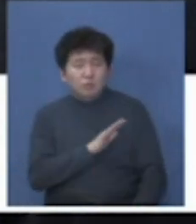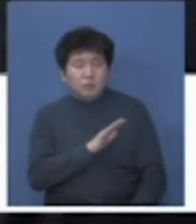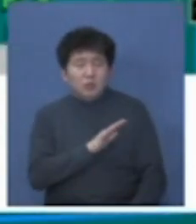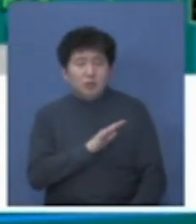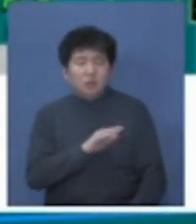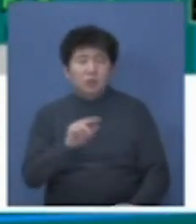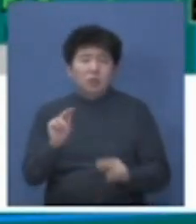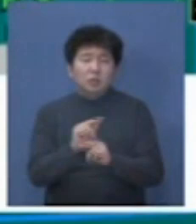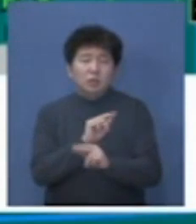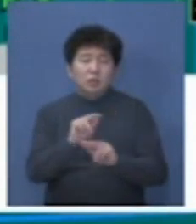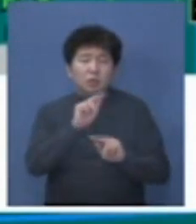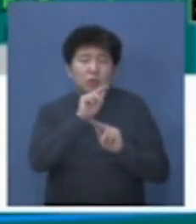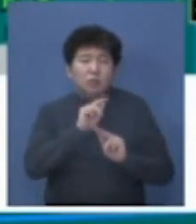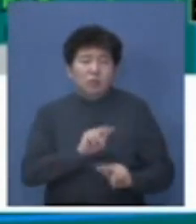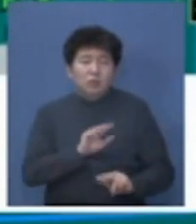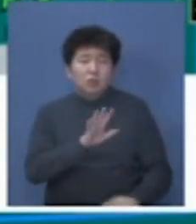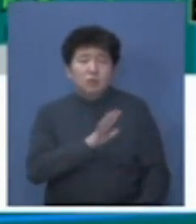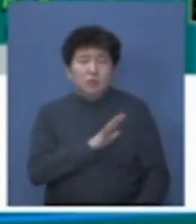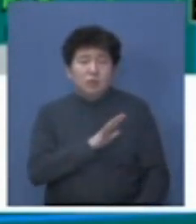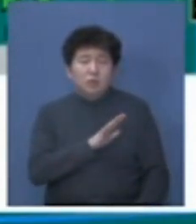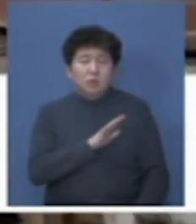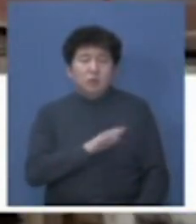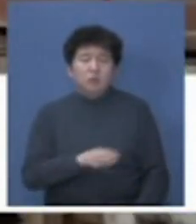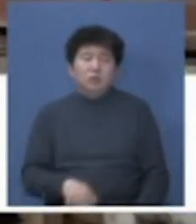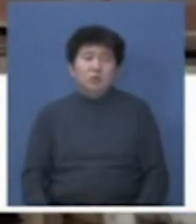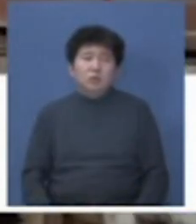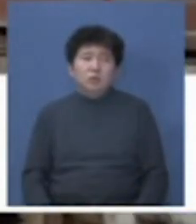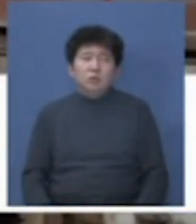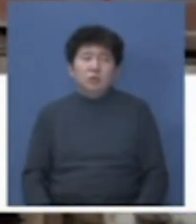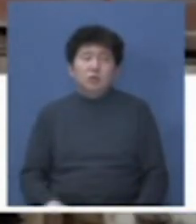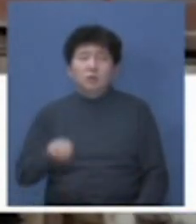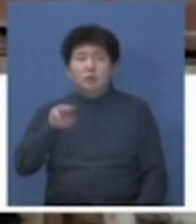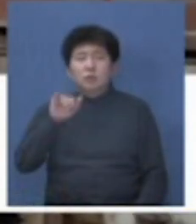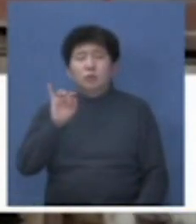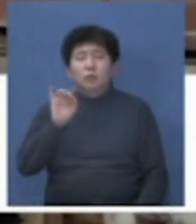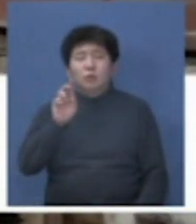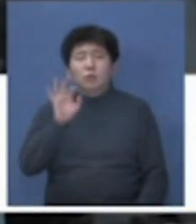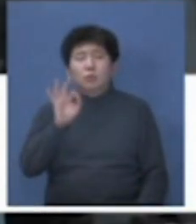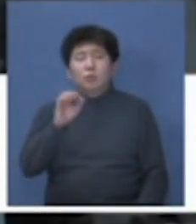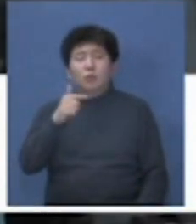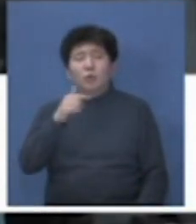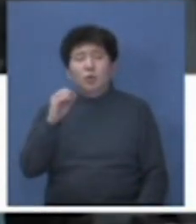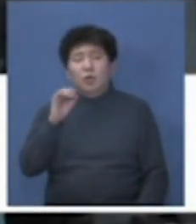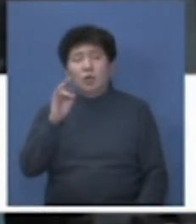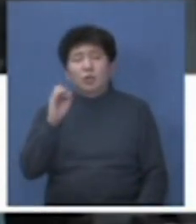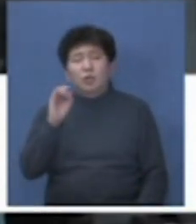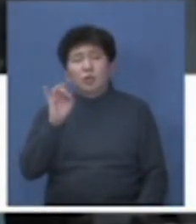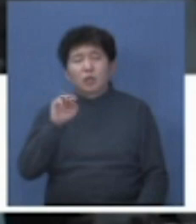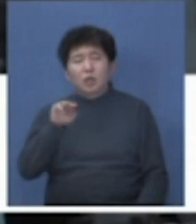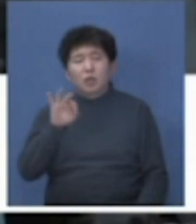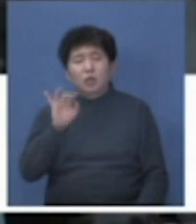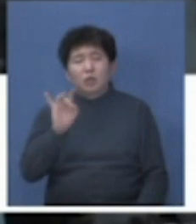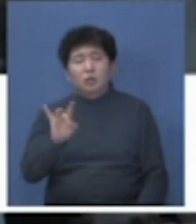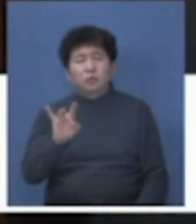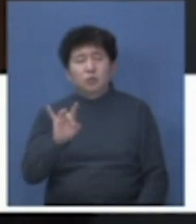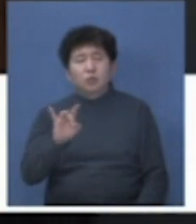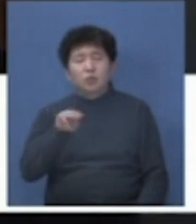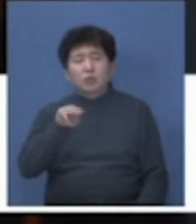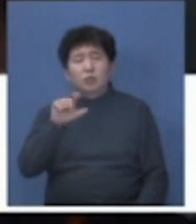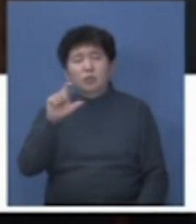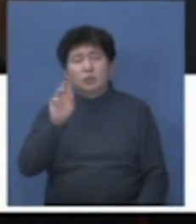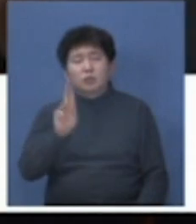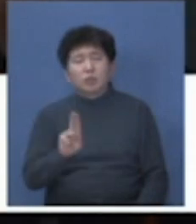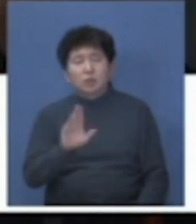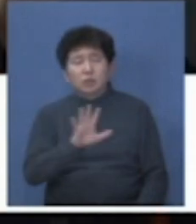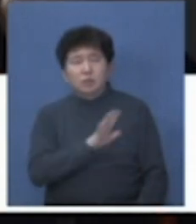ремонтные работы также коснулись котлов подогревателей и турбогенераторов после обновления за текущий сезон в работе тец было пять